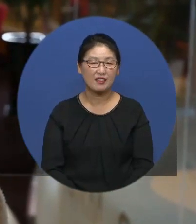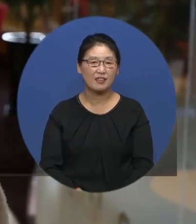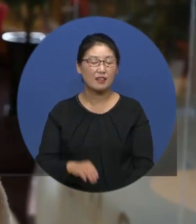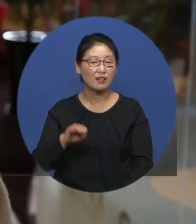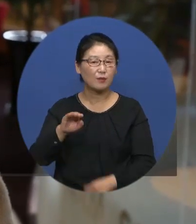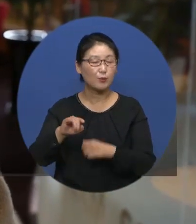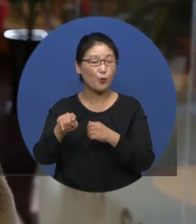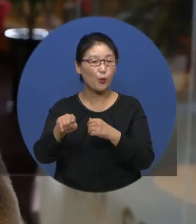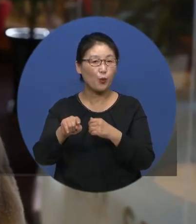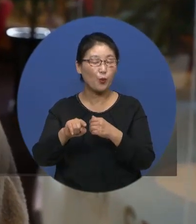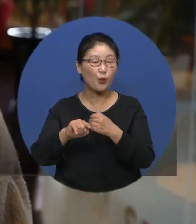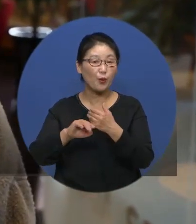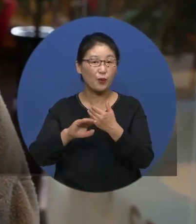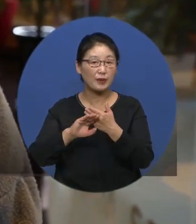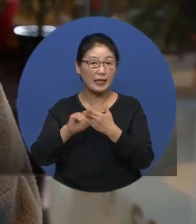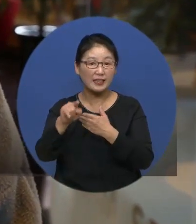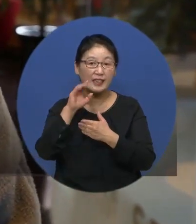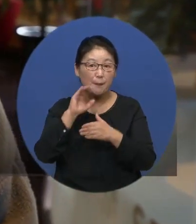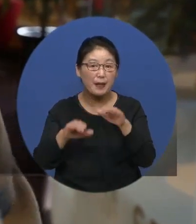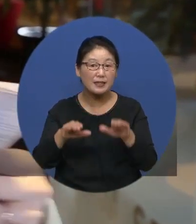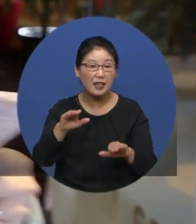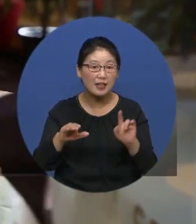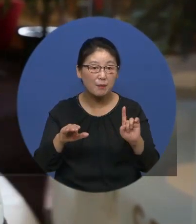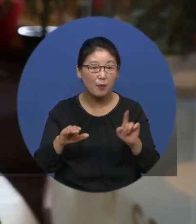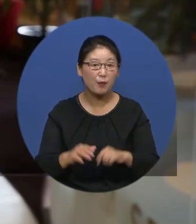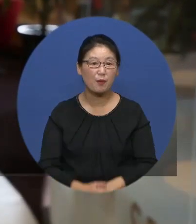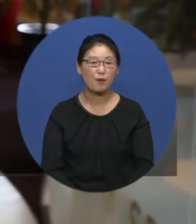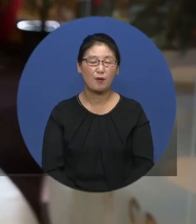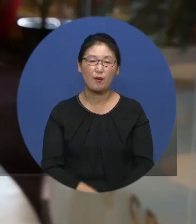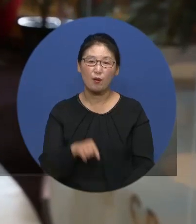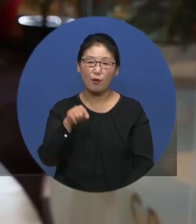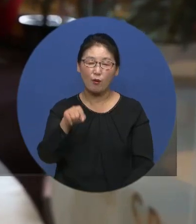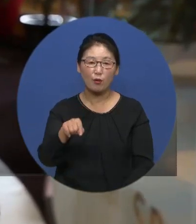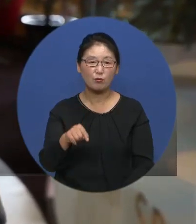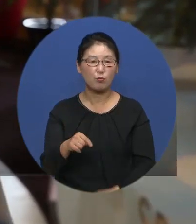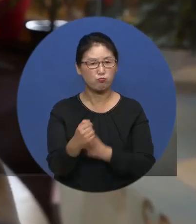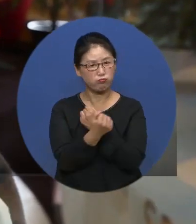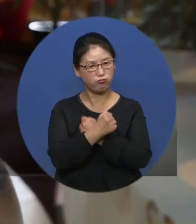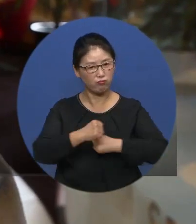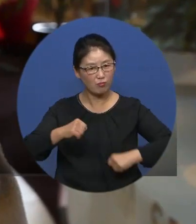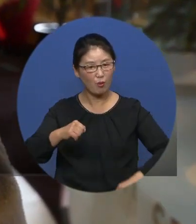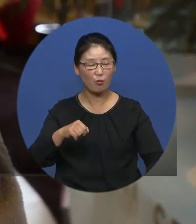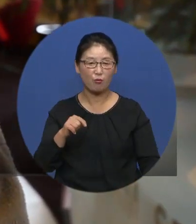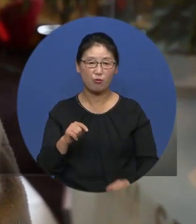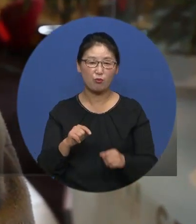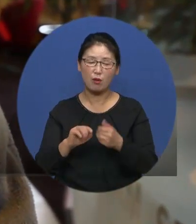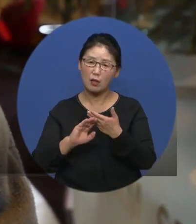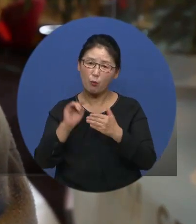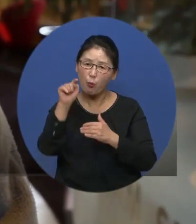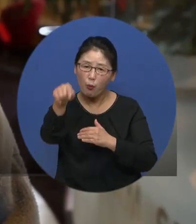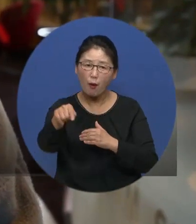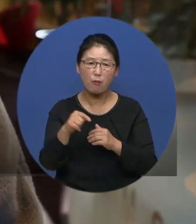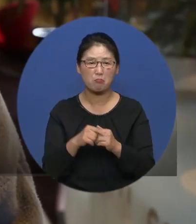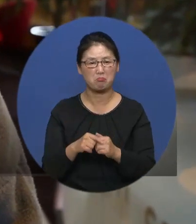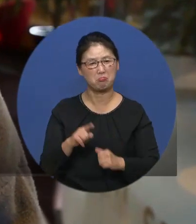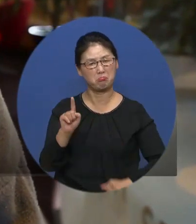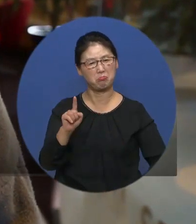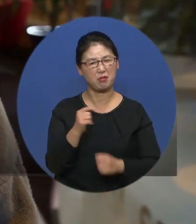같나요? 무조건 저희가 공간이 넓고 다른 카페 같은 경우는 이렇게 넓은 데는 제가